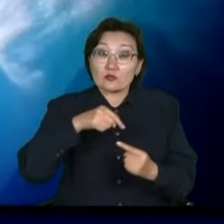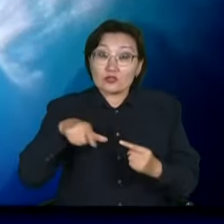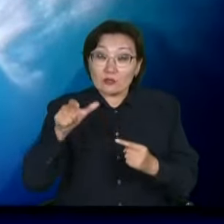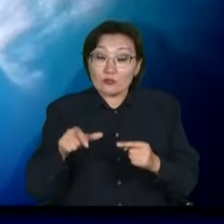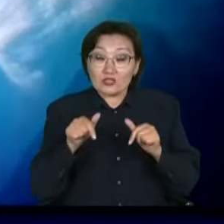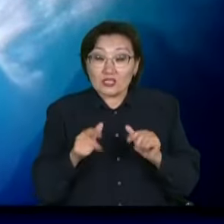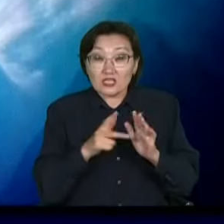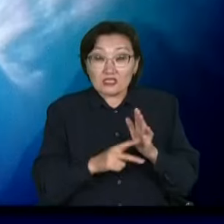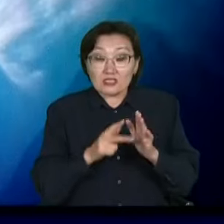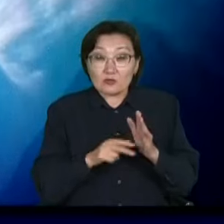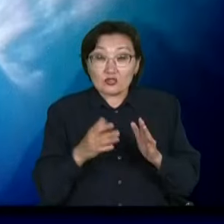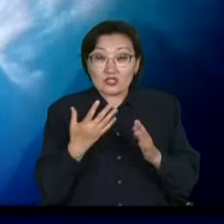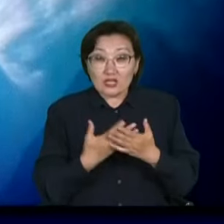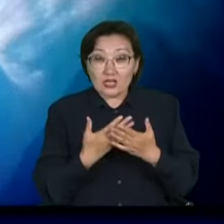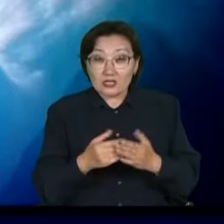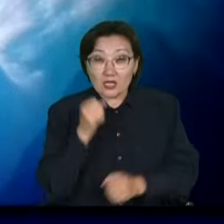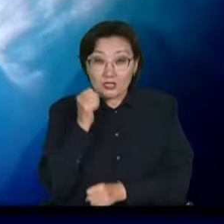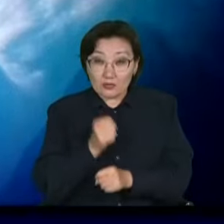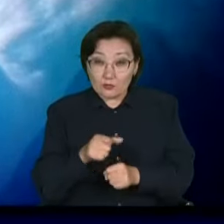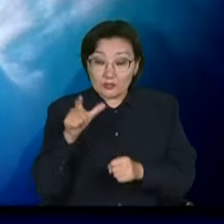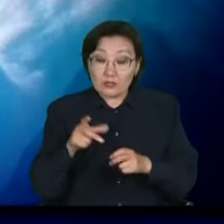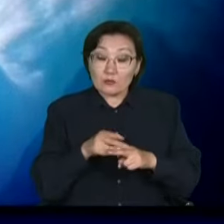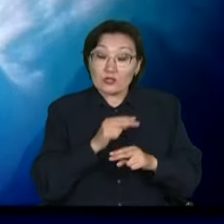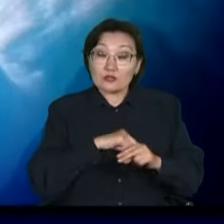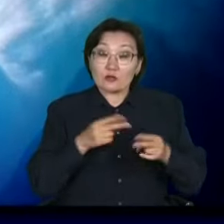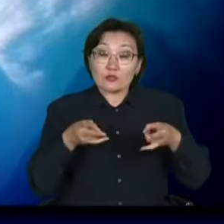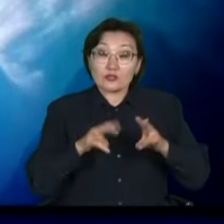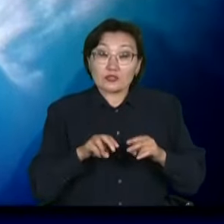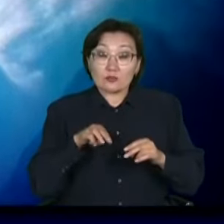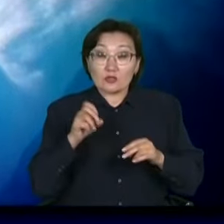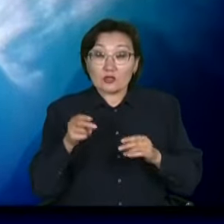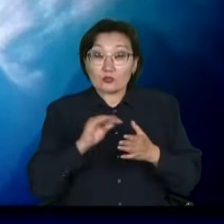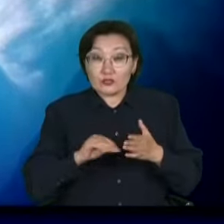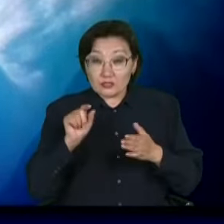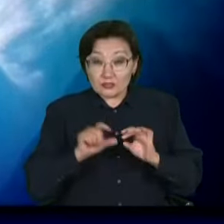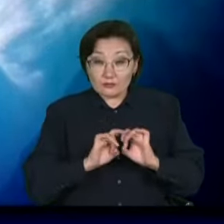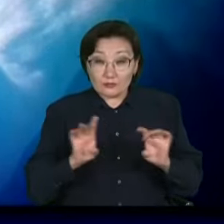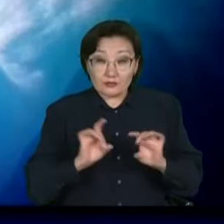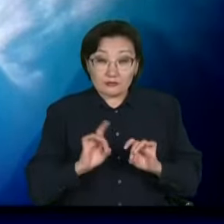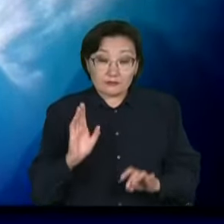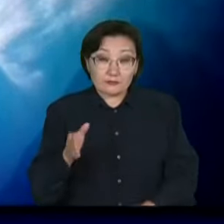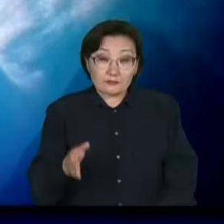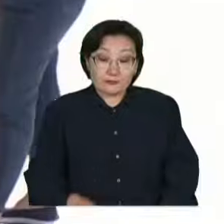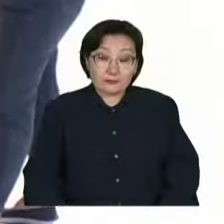мұндағы 80 шақты адам жұмыссыз қалмақ. Талдықорғандық әріптесім тарқатып айтады.